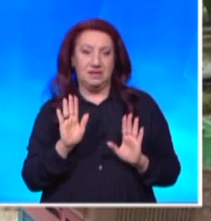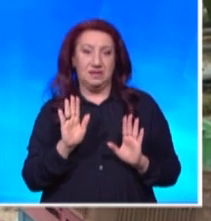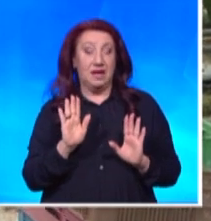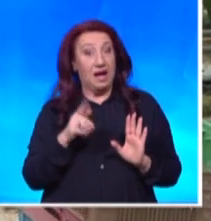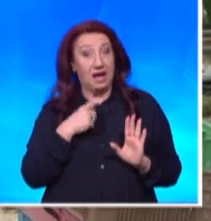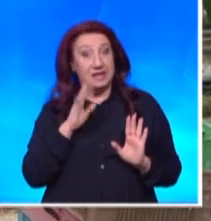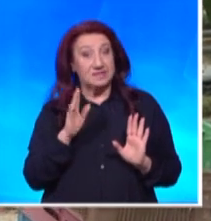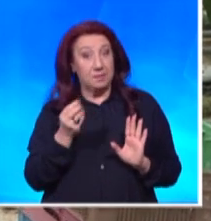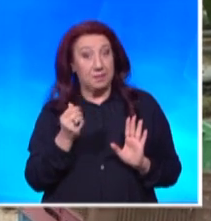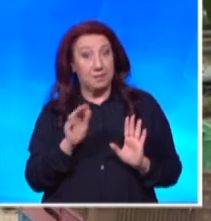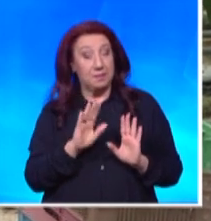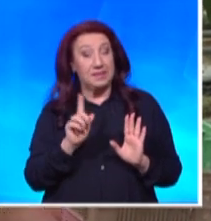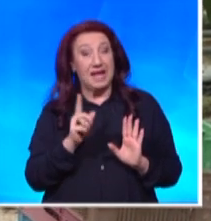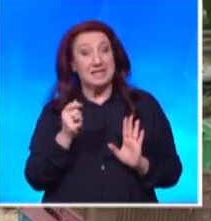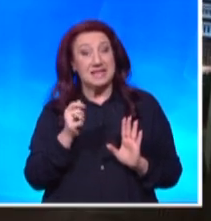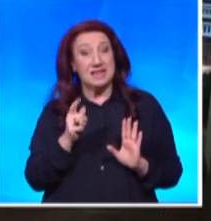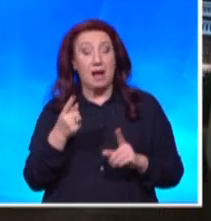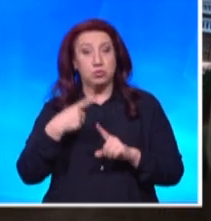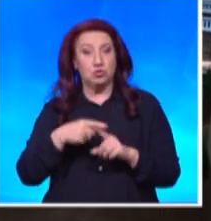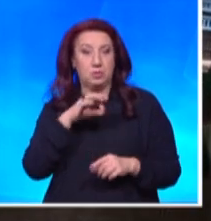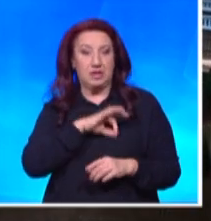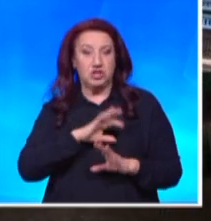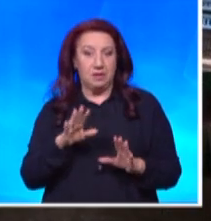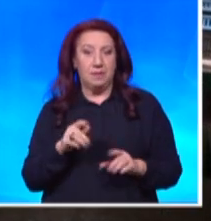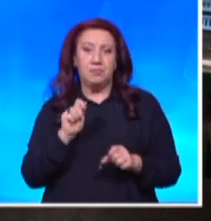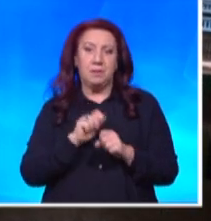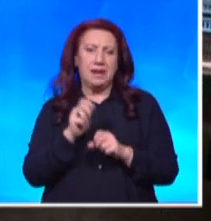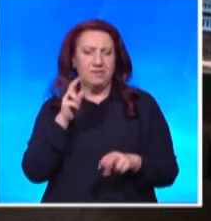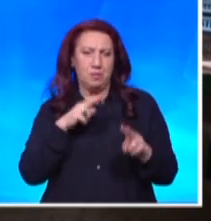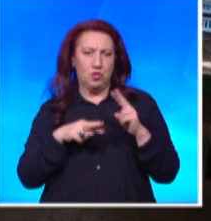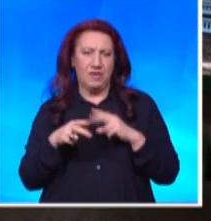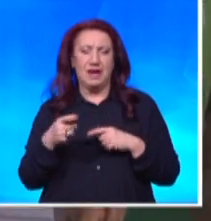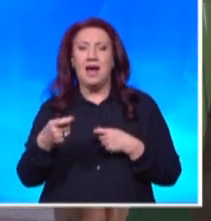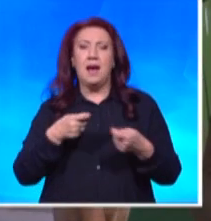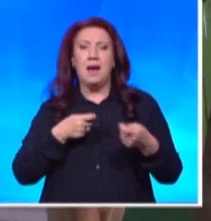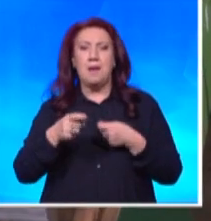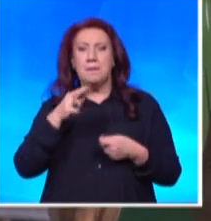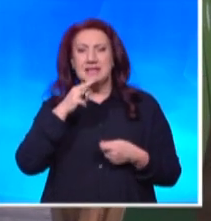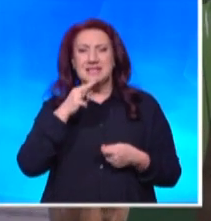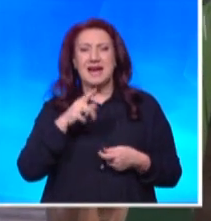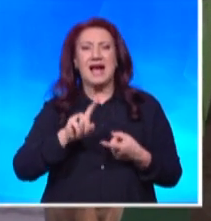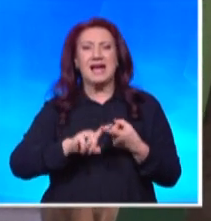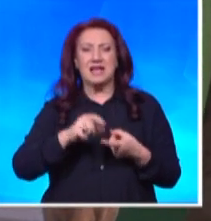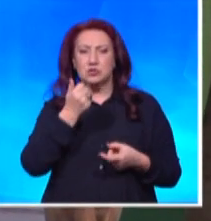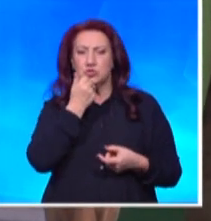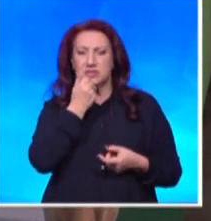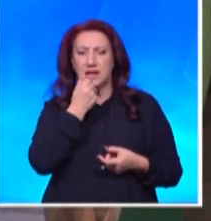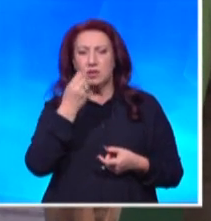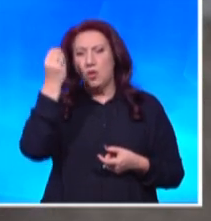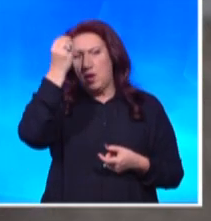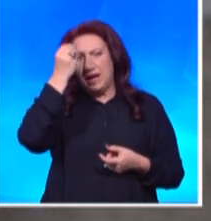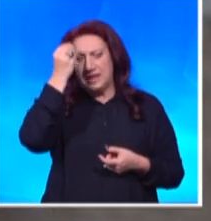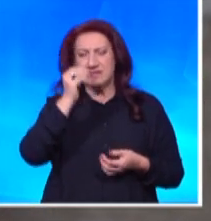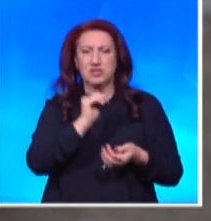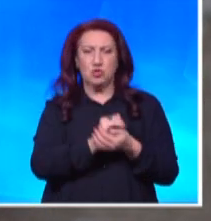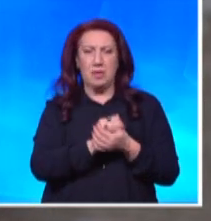себестойност, не цена с печалба. Правим проверка. На пазар Красно село Живко продава краставиците и доматите за